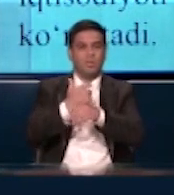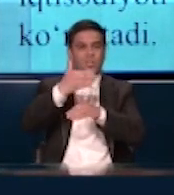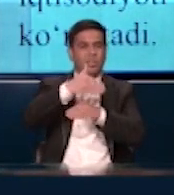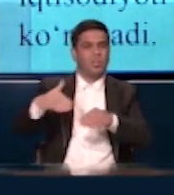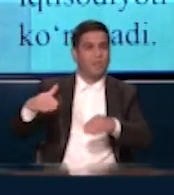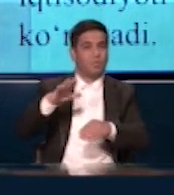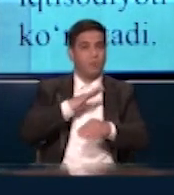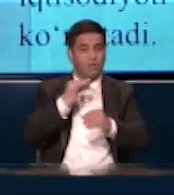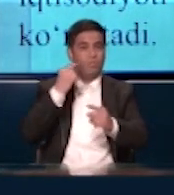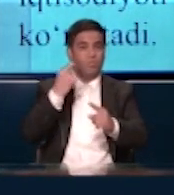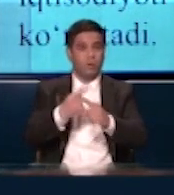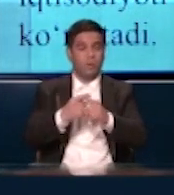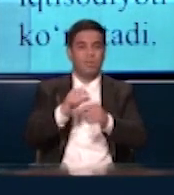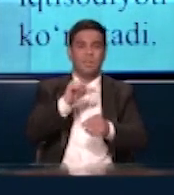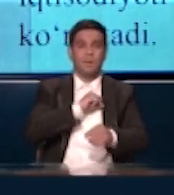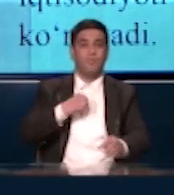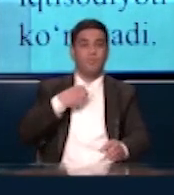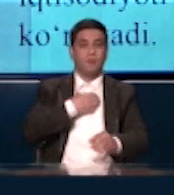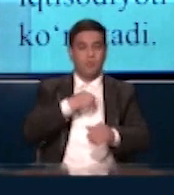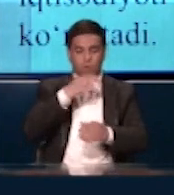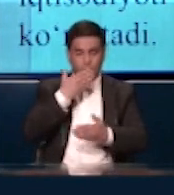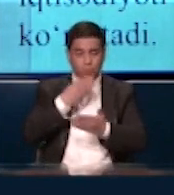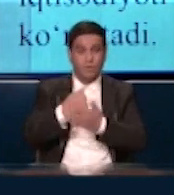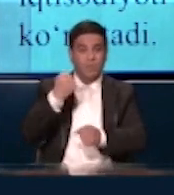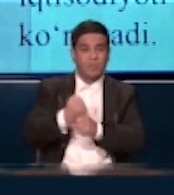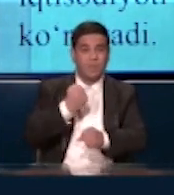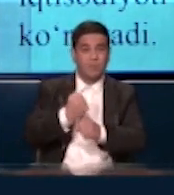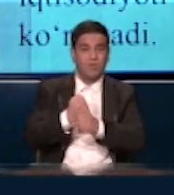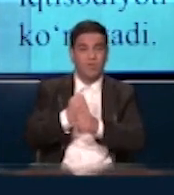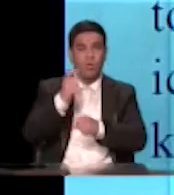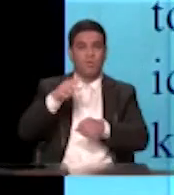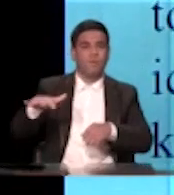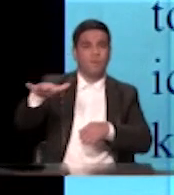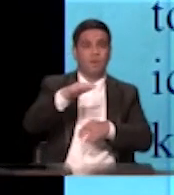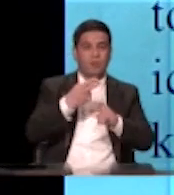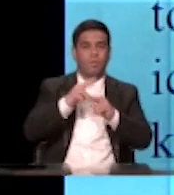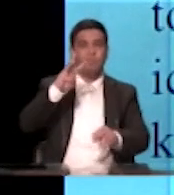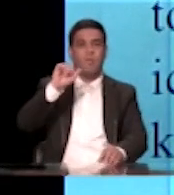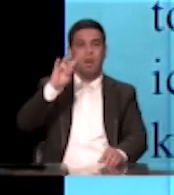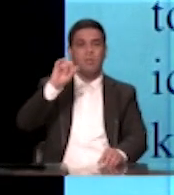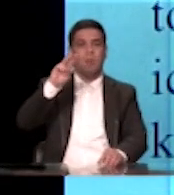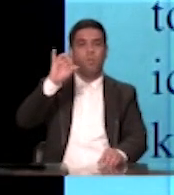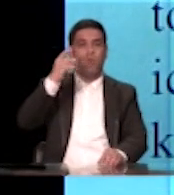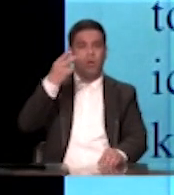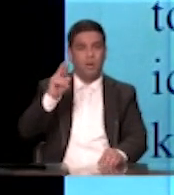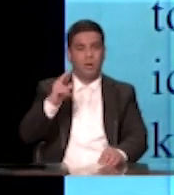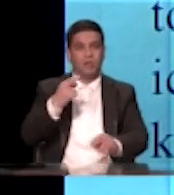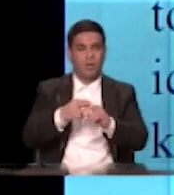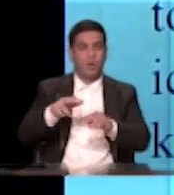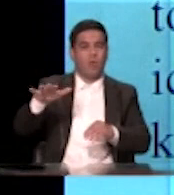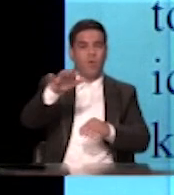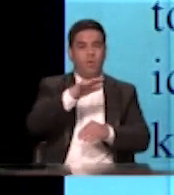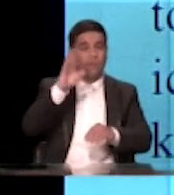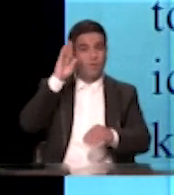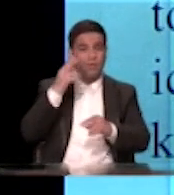chegaralanganligi, asosiy eksportbop mahsulotlar ishlab chiqarish jarayoni xalqaro monopoliyalar qo'l ostida ekanligi Okeaniya